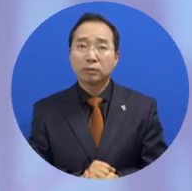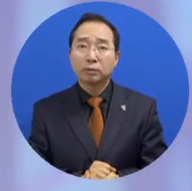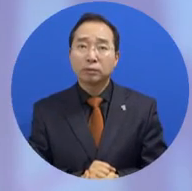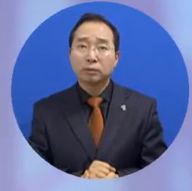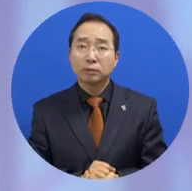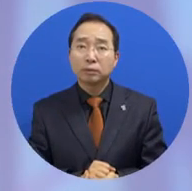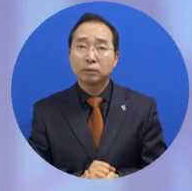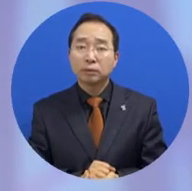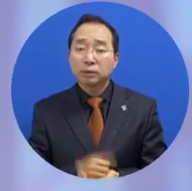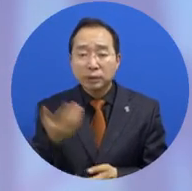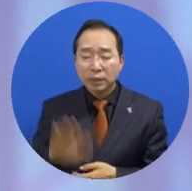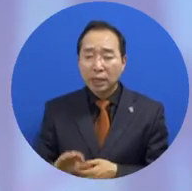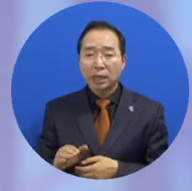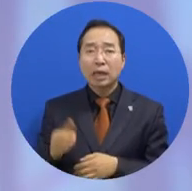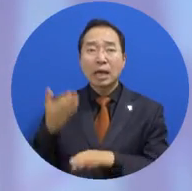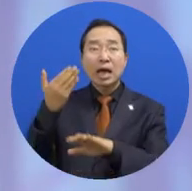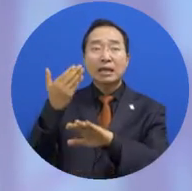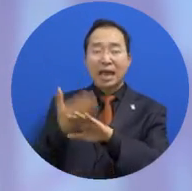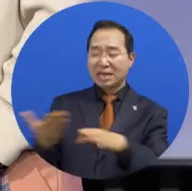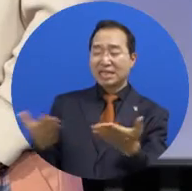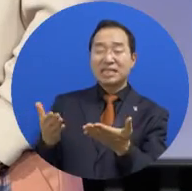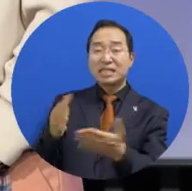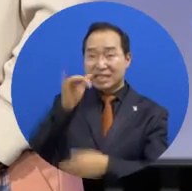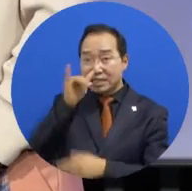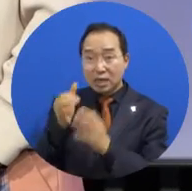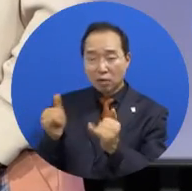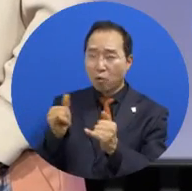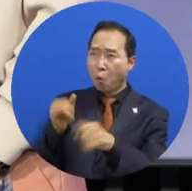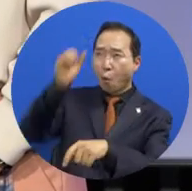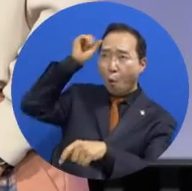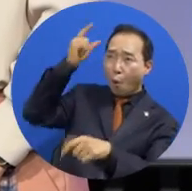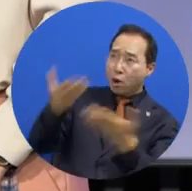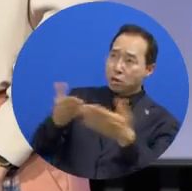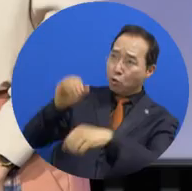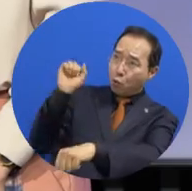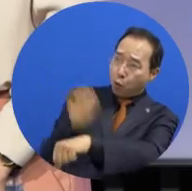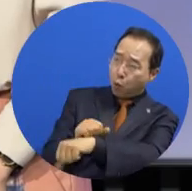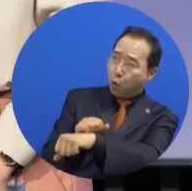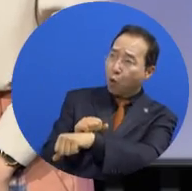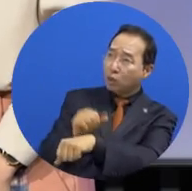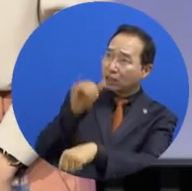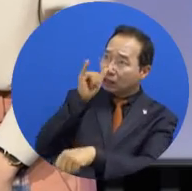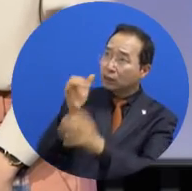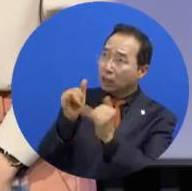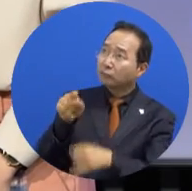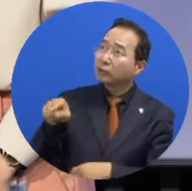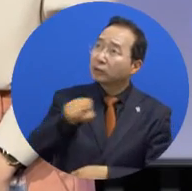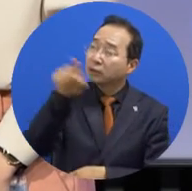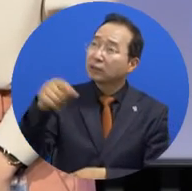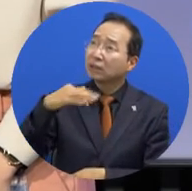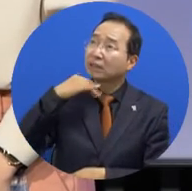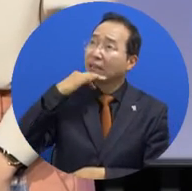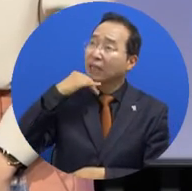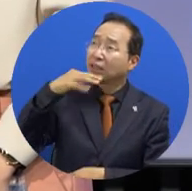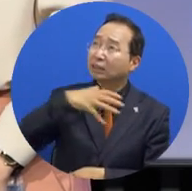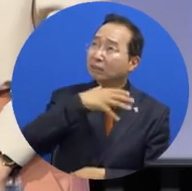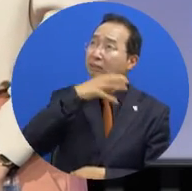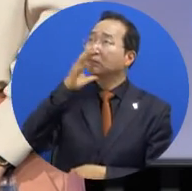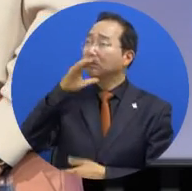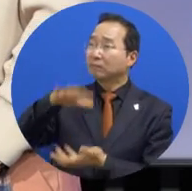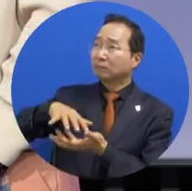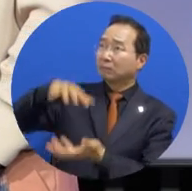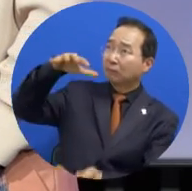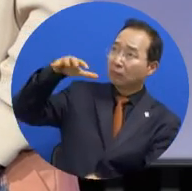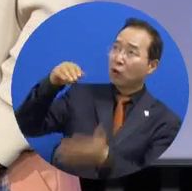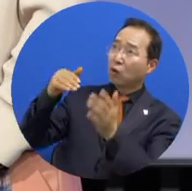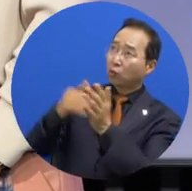했는데 다른 직업을 가진 사람들 너무나 훌륭한 직업을 많이 가진 분들이 나이가